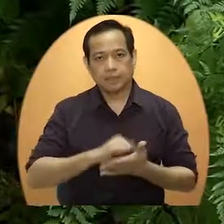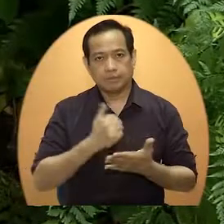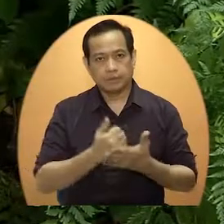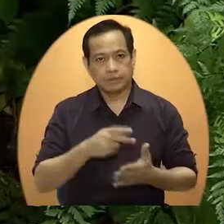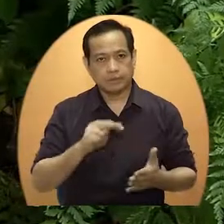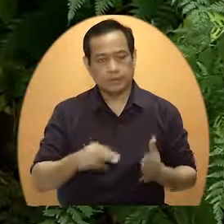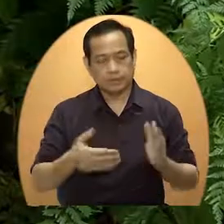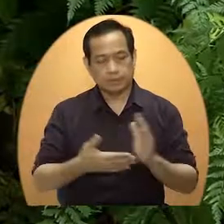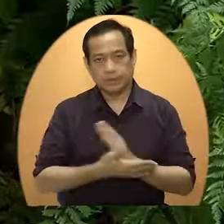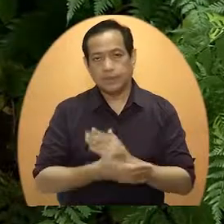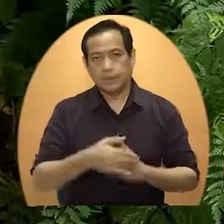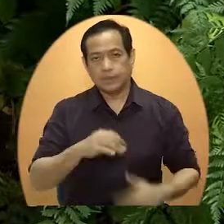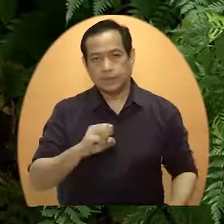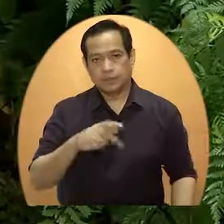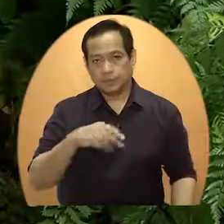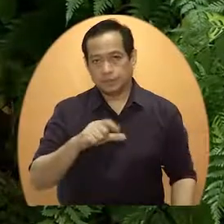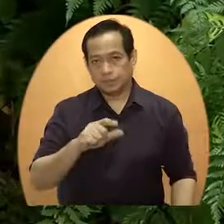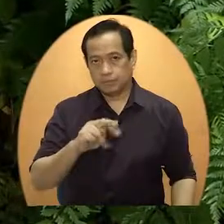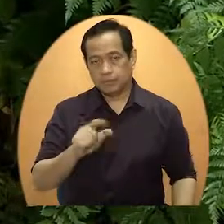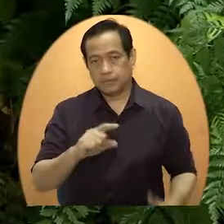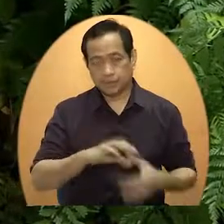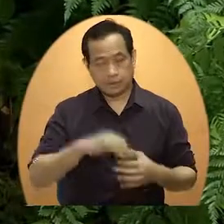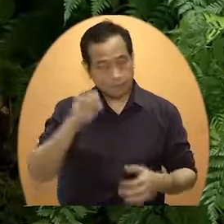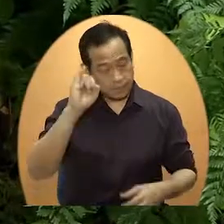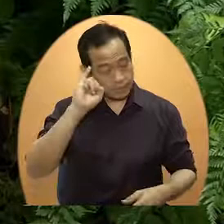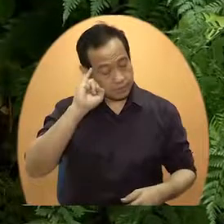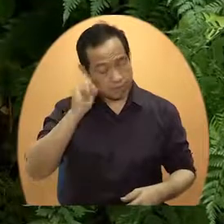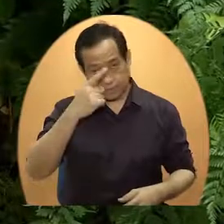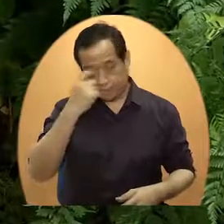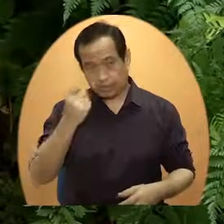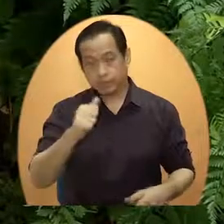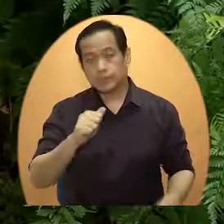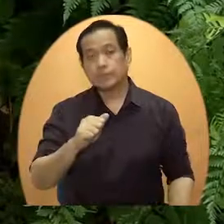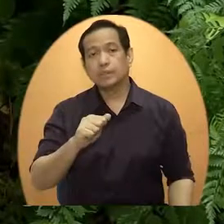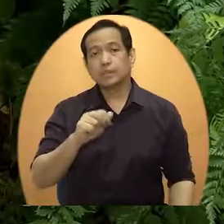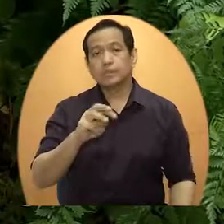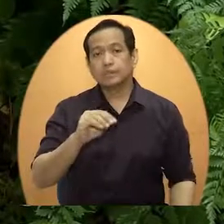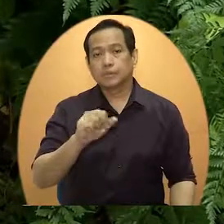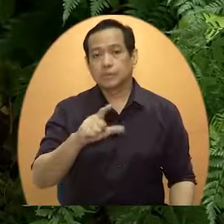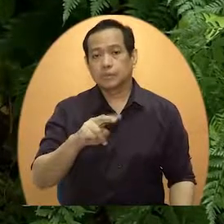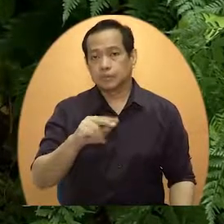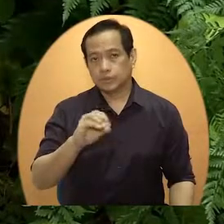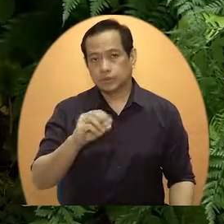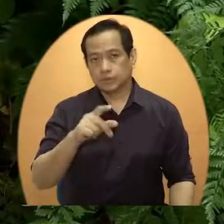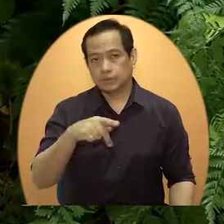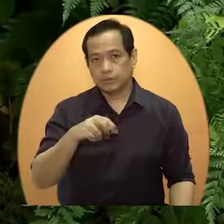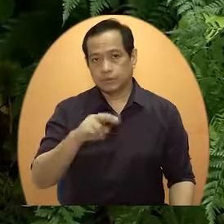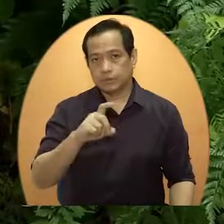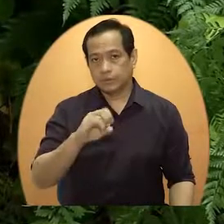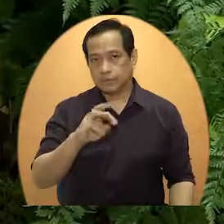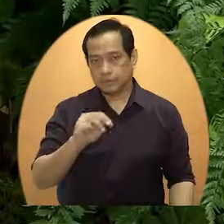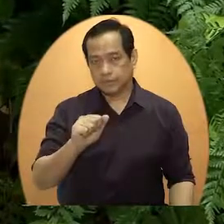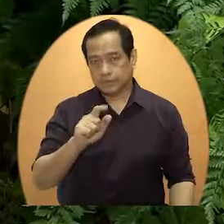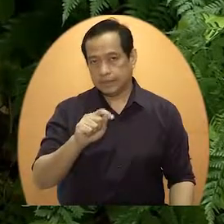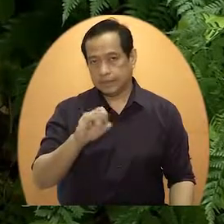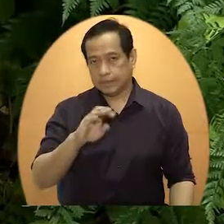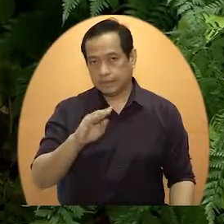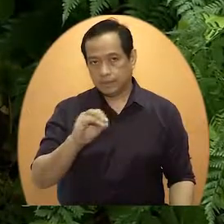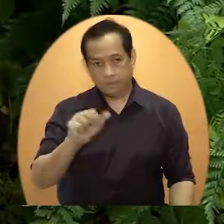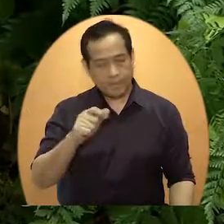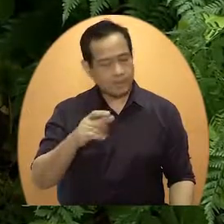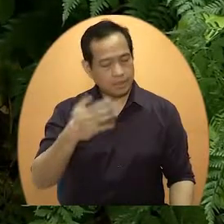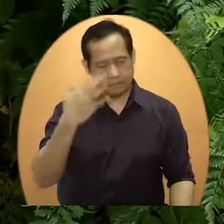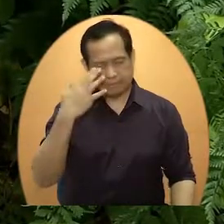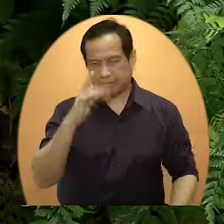Malaking halaga ang kailangan para sa implant ni Mang Inri Samson dahil sa kanyang malunion proximal tibia. Hindi niya po